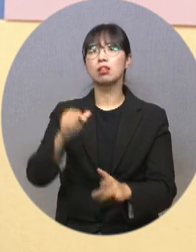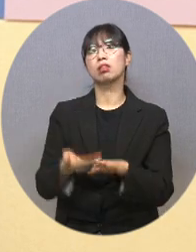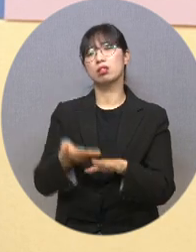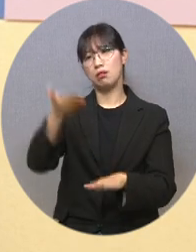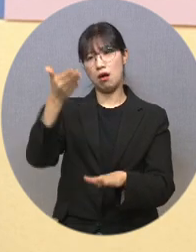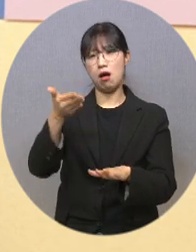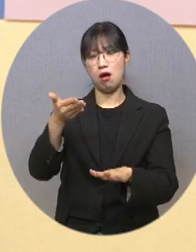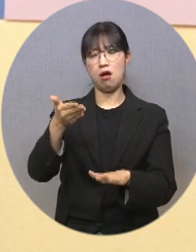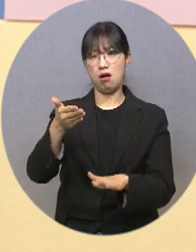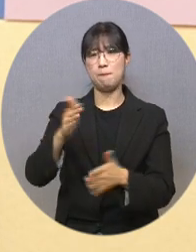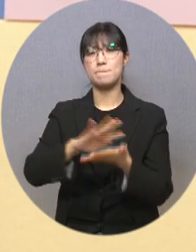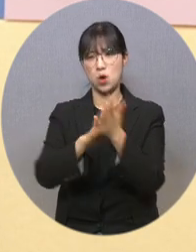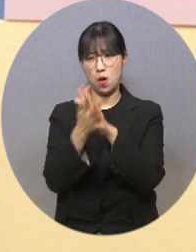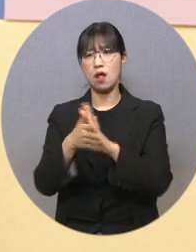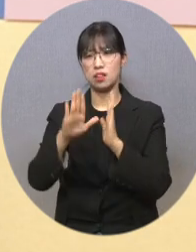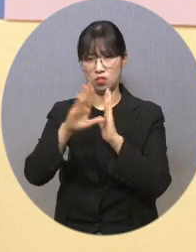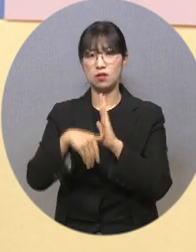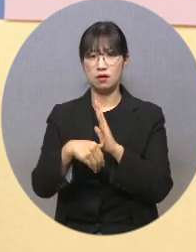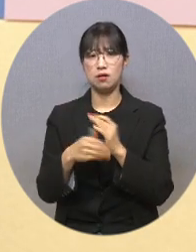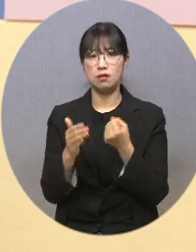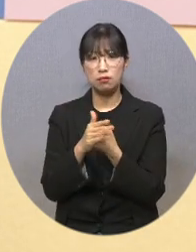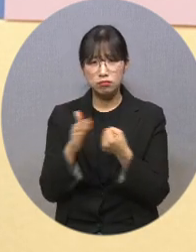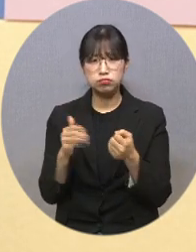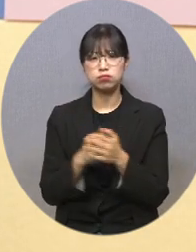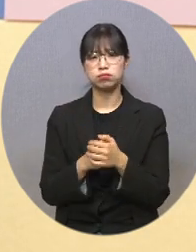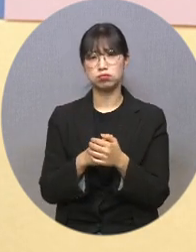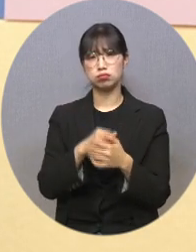된 때예요. 그러니까는